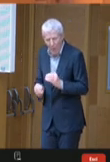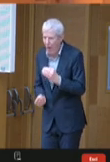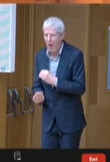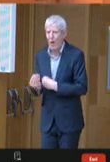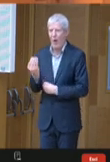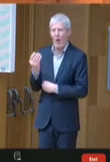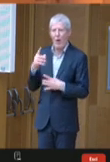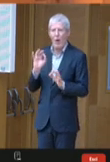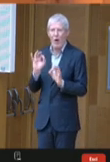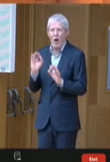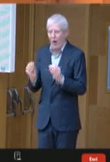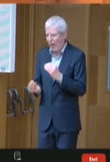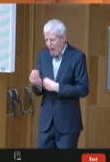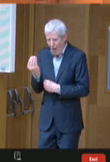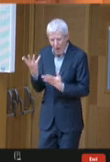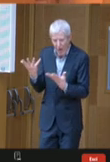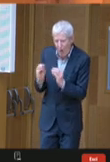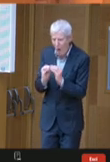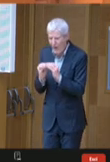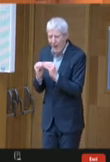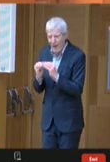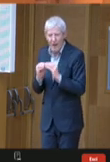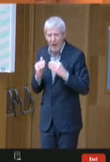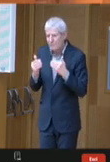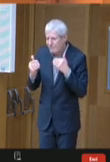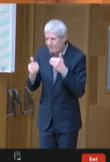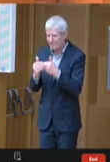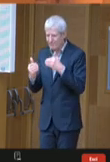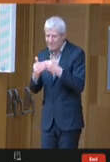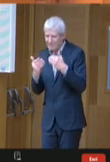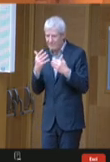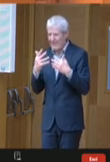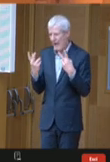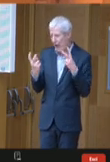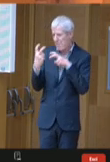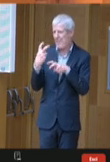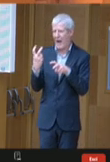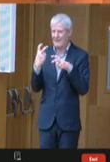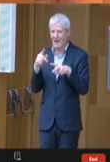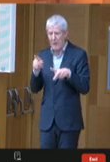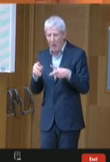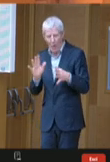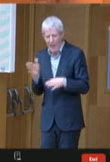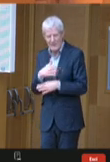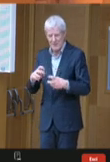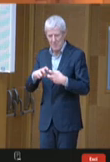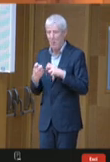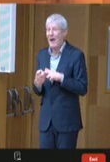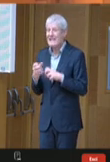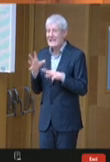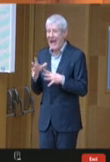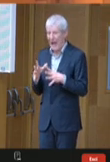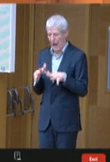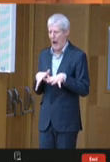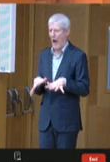da lì nasce la modalità con cui ci si approccia a questa problematica. E quindi, se le radici sono dritte,